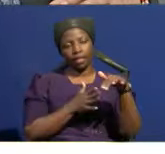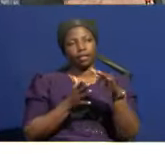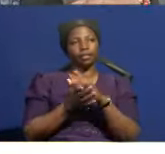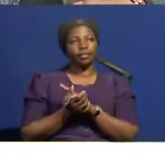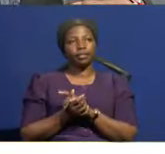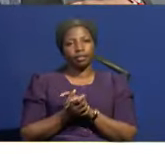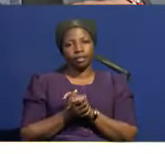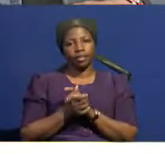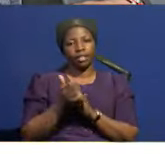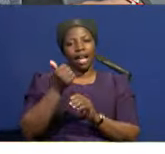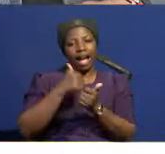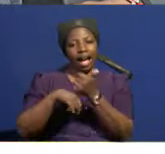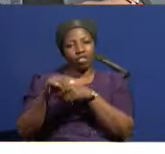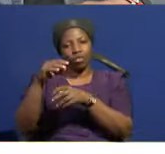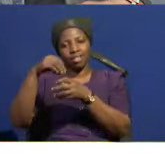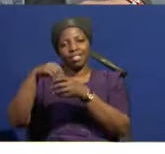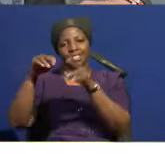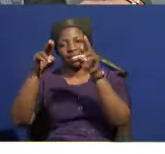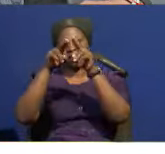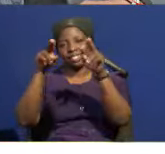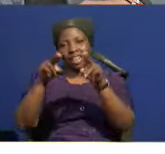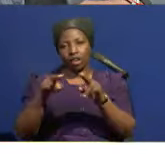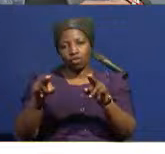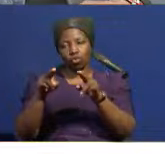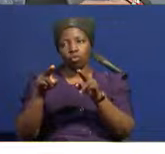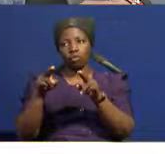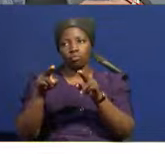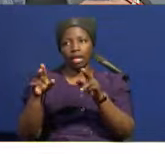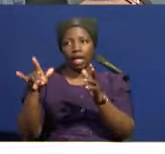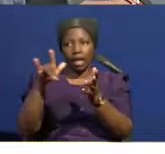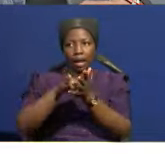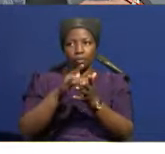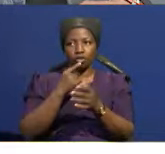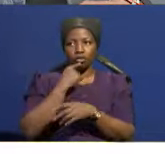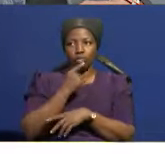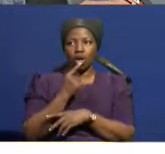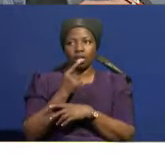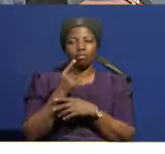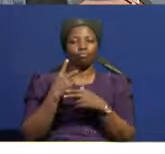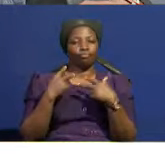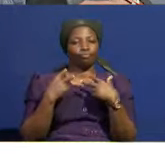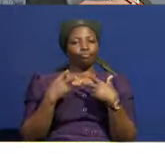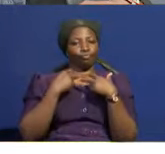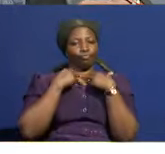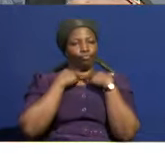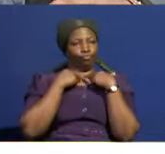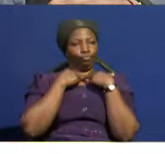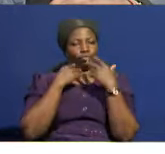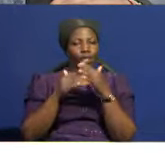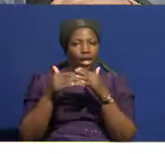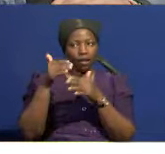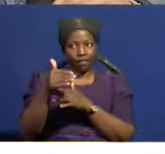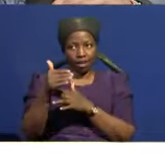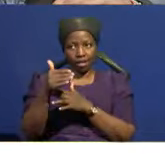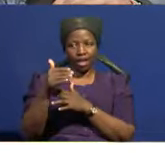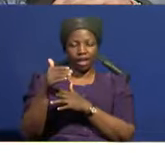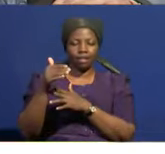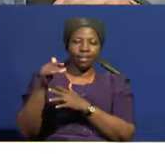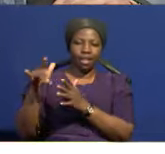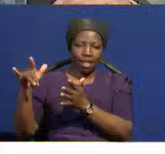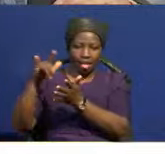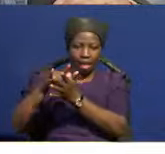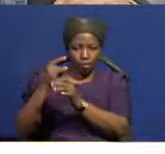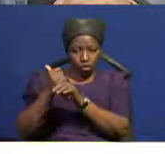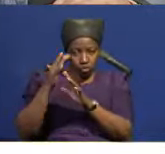Tukisonga mbele, shughuli katika uwanja wa ndege wa kimataifa wa Moi zililemazwa baada ya wafanyikazi wa uwanja huo kuungana na wenzao wa uwanja wa